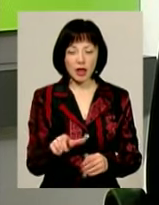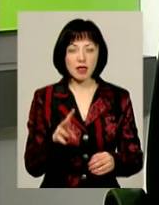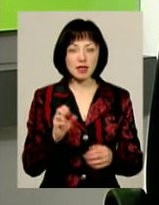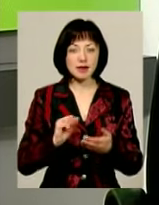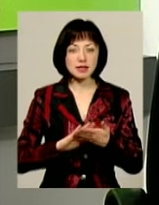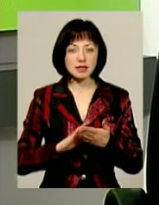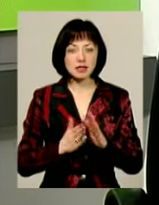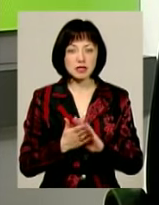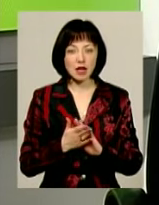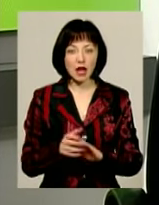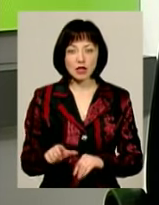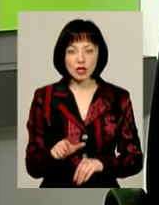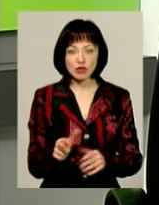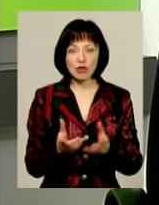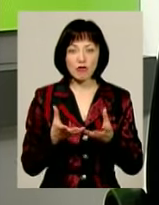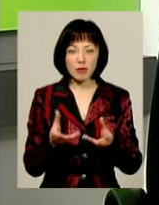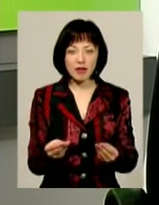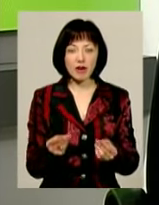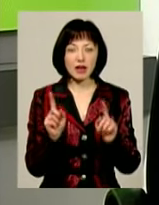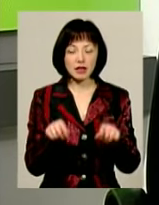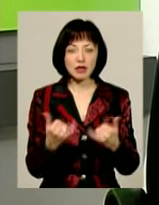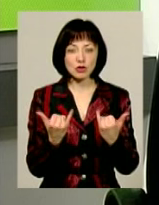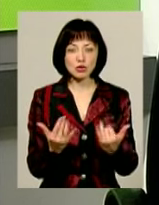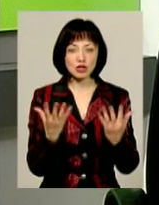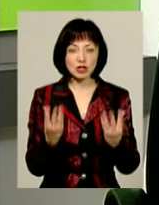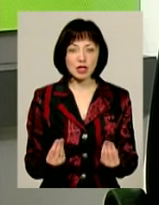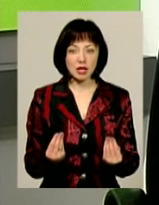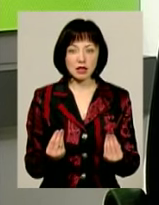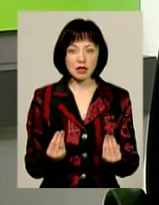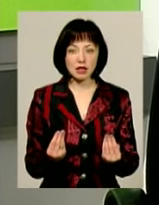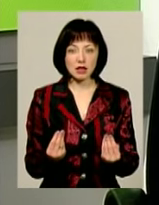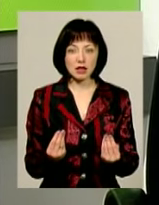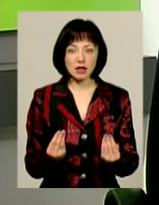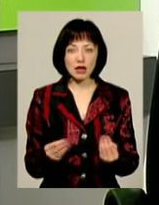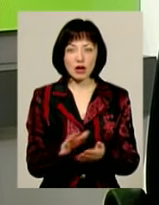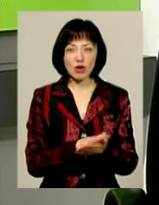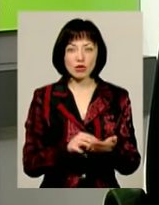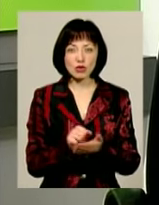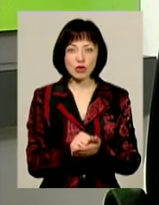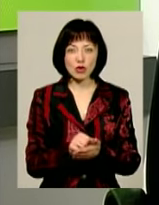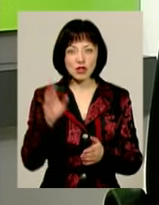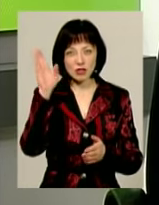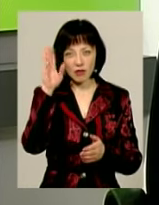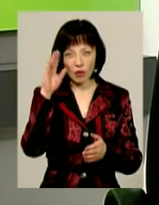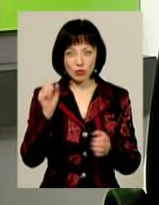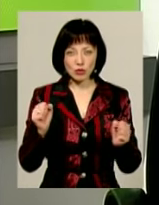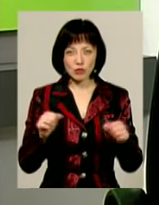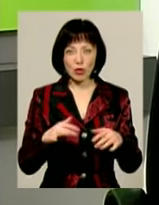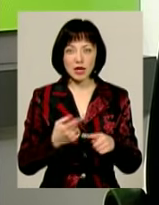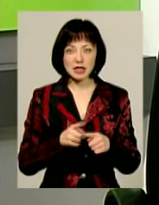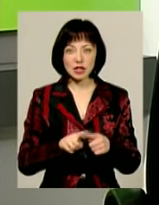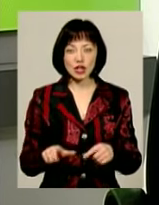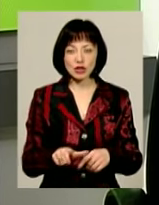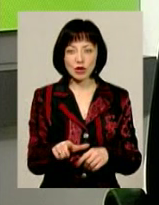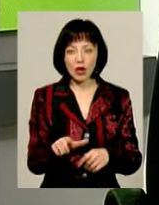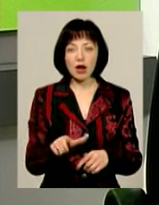річок впливає те, що на сьогоднішній день розорюються водозбори цих річок. Тобто в саму